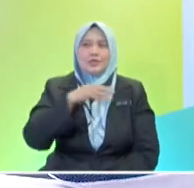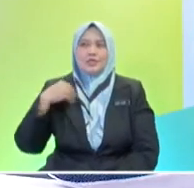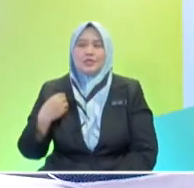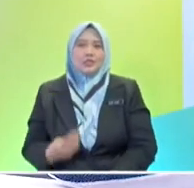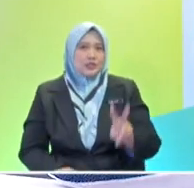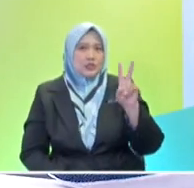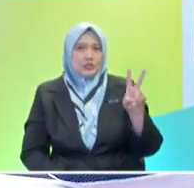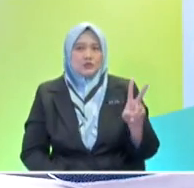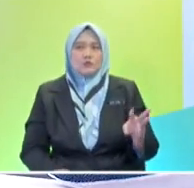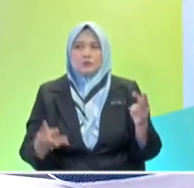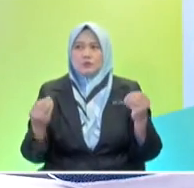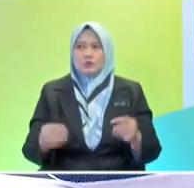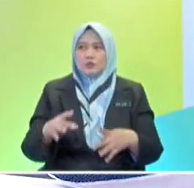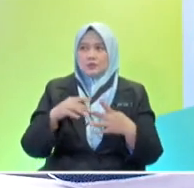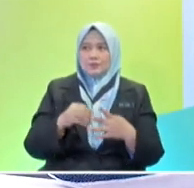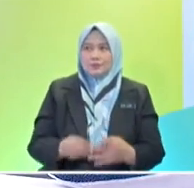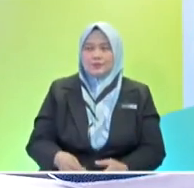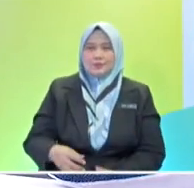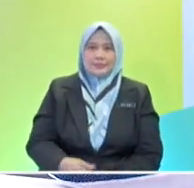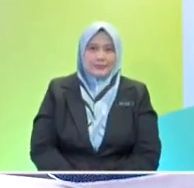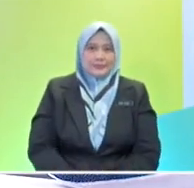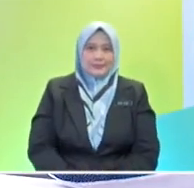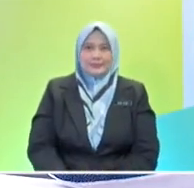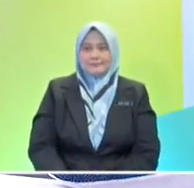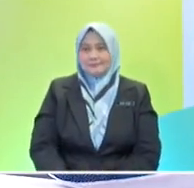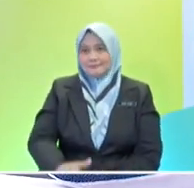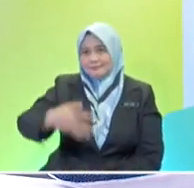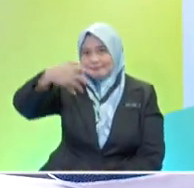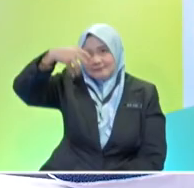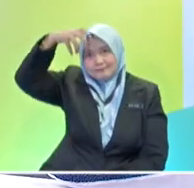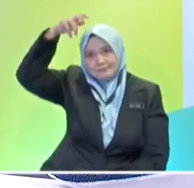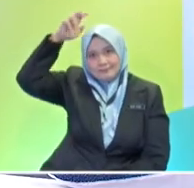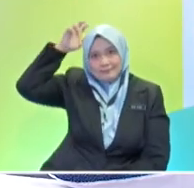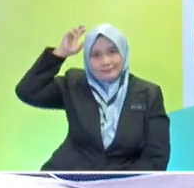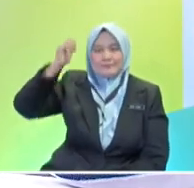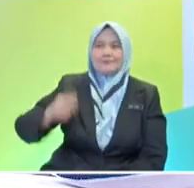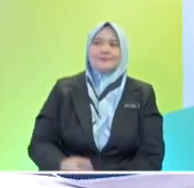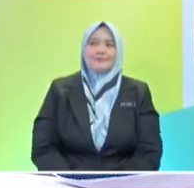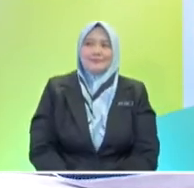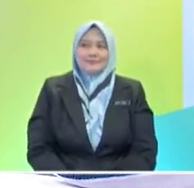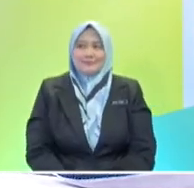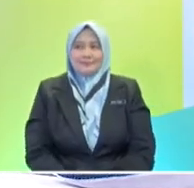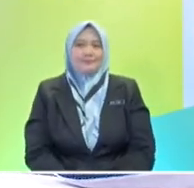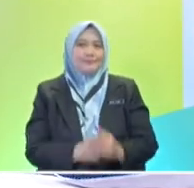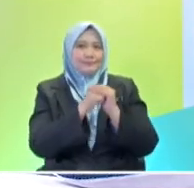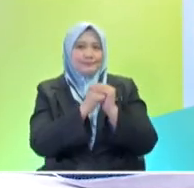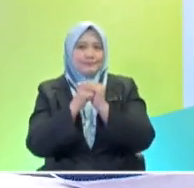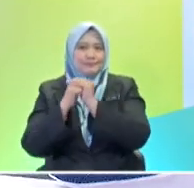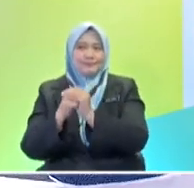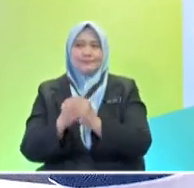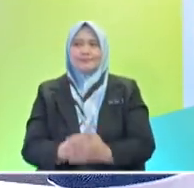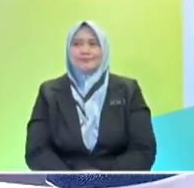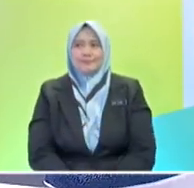Mira Napile Singa. Okey, tahniah Mira. Terima kasih cikgu. Memandangkan Mira pun dah